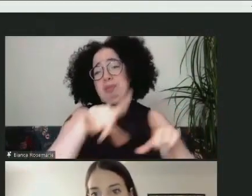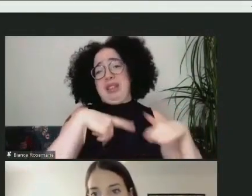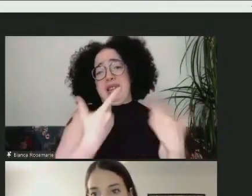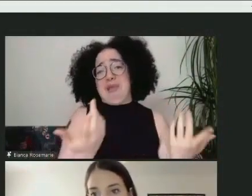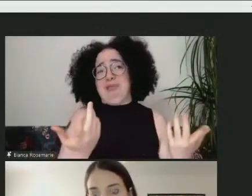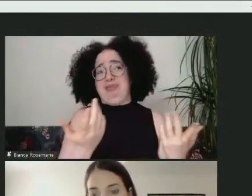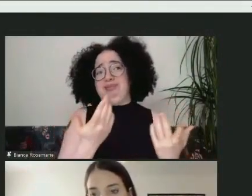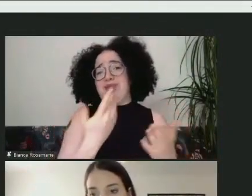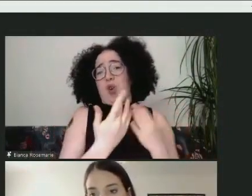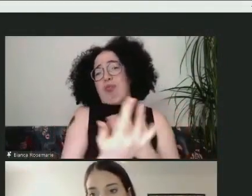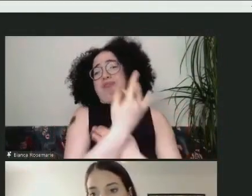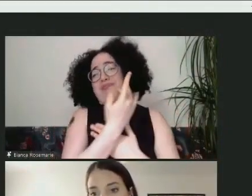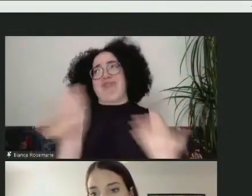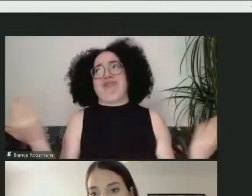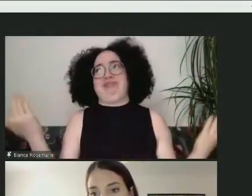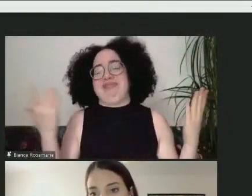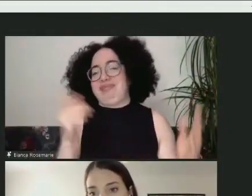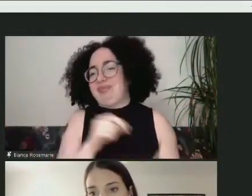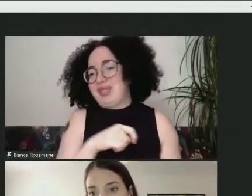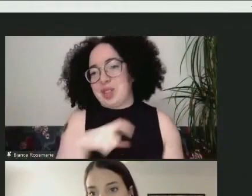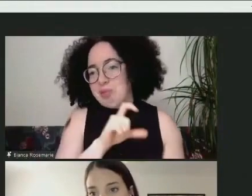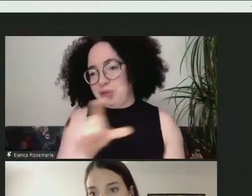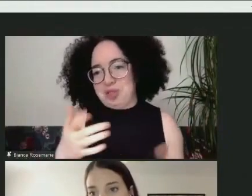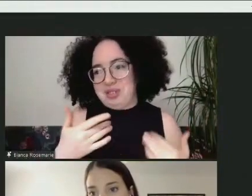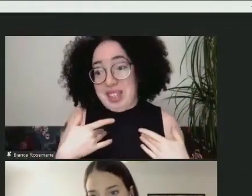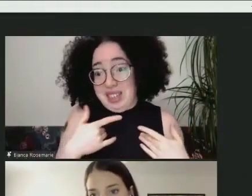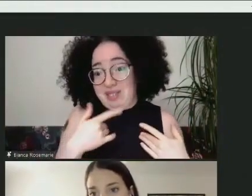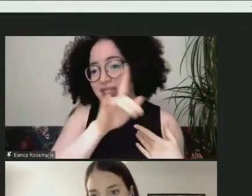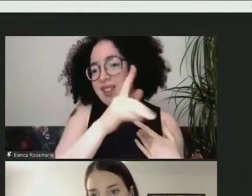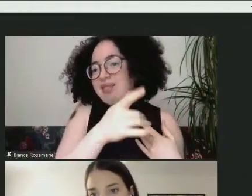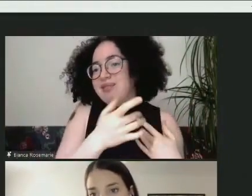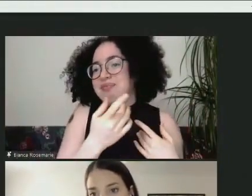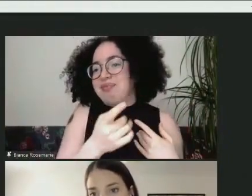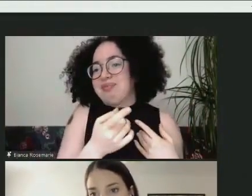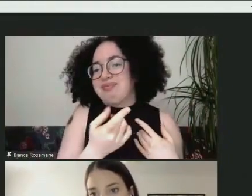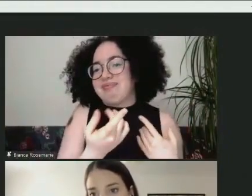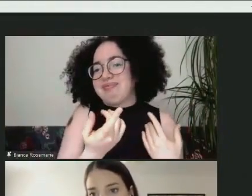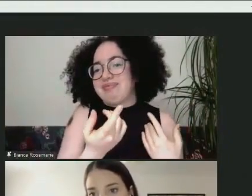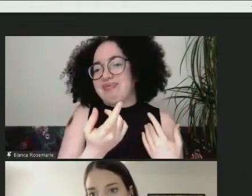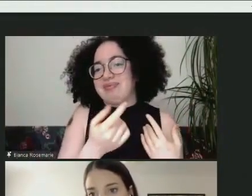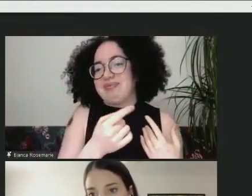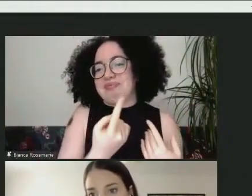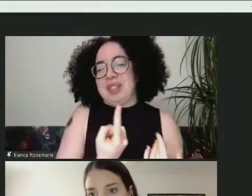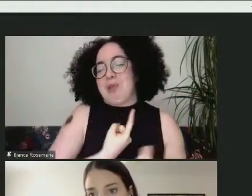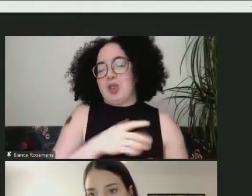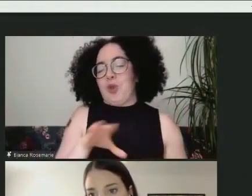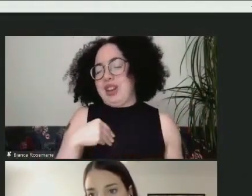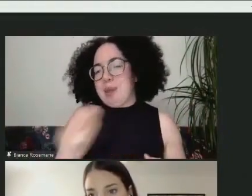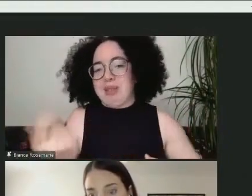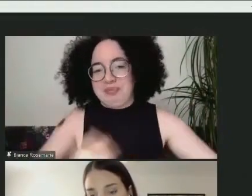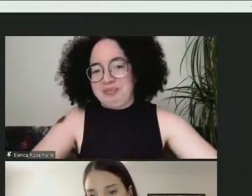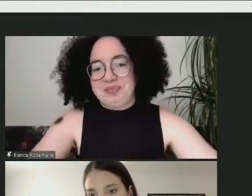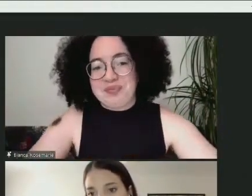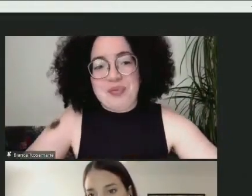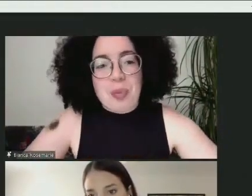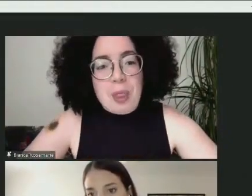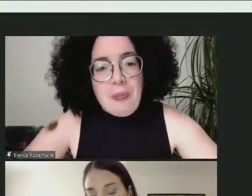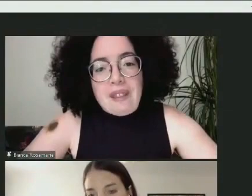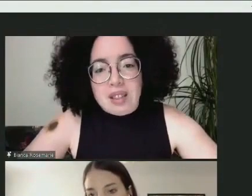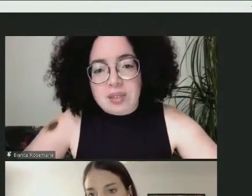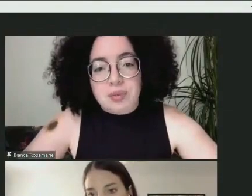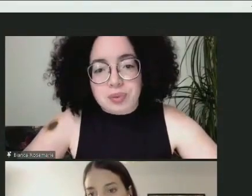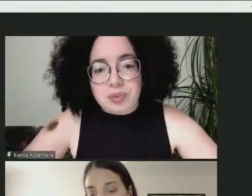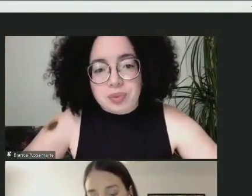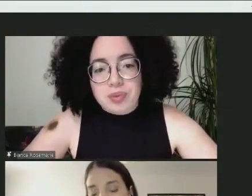Das heißt, die müssen das dann selbst so damit umgehen. Ja, die können mich kritisieren, aber das ist deren Problem. Das ist, also ich fühle mich schön